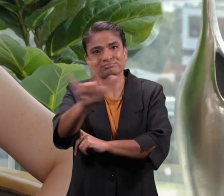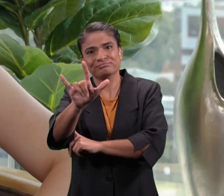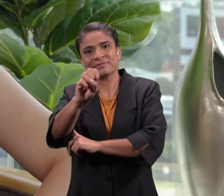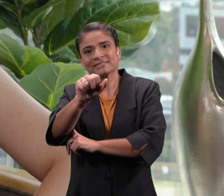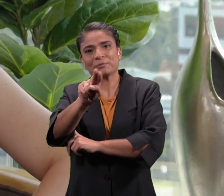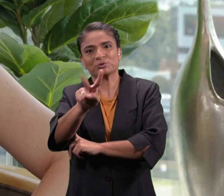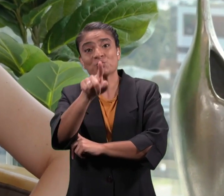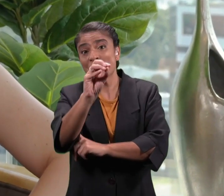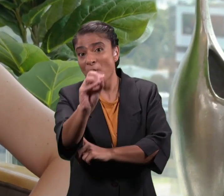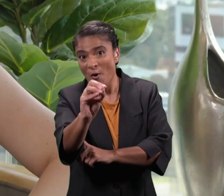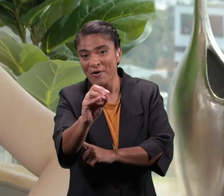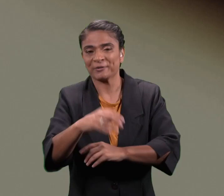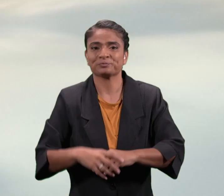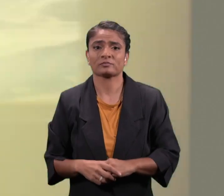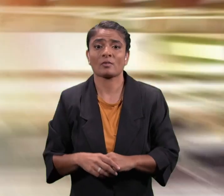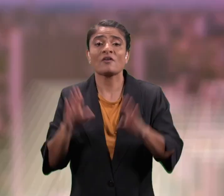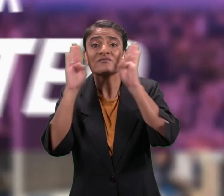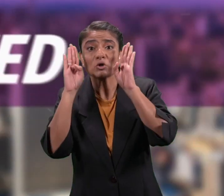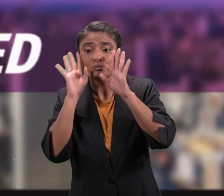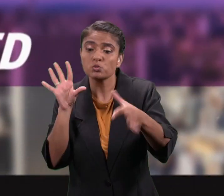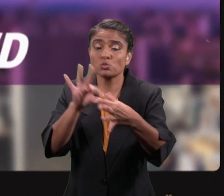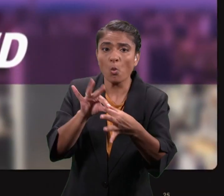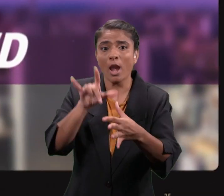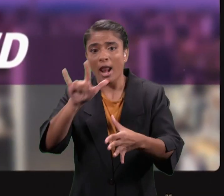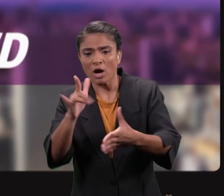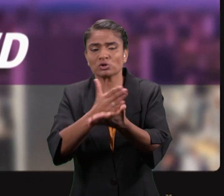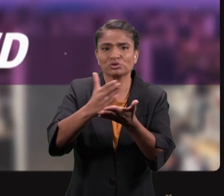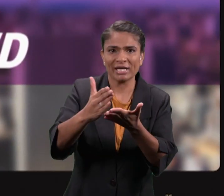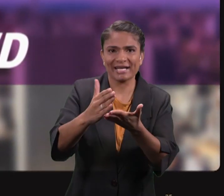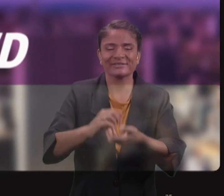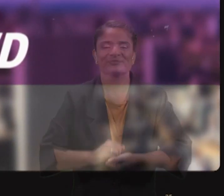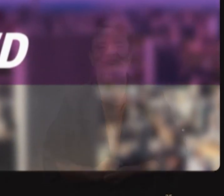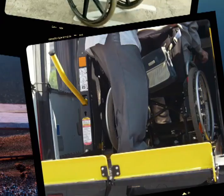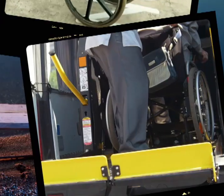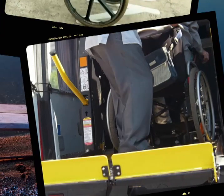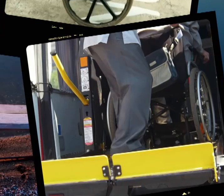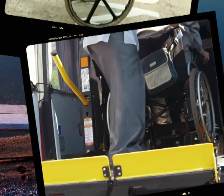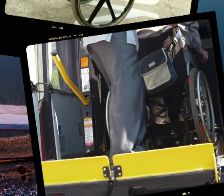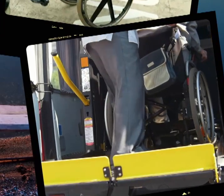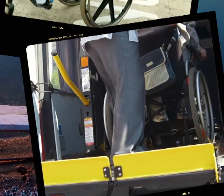SABC2, you belong. Join, like and share Activated on Facebook.